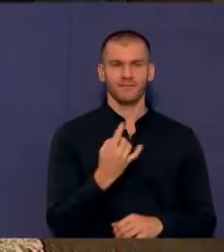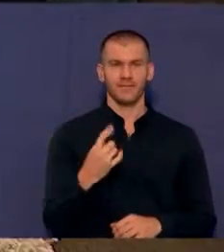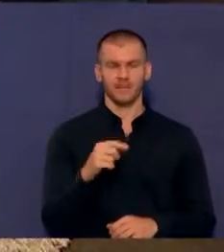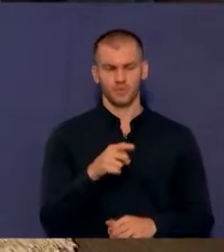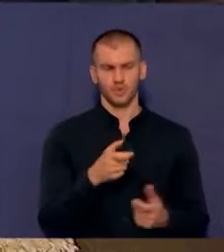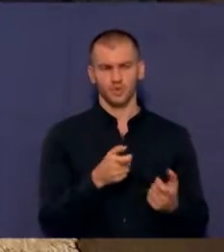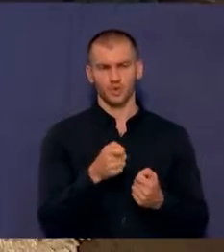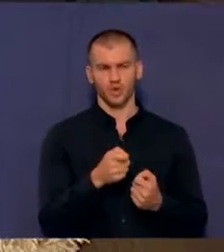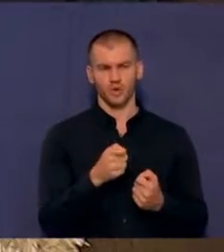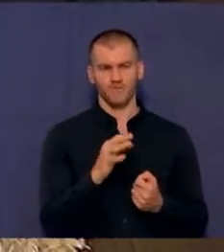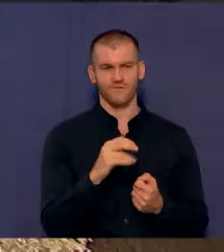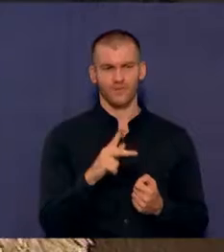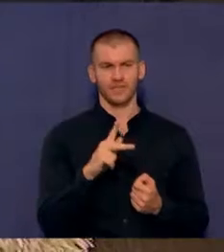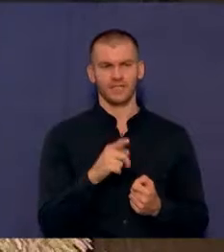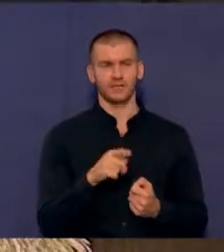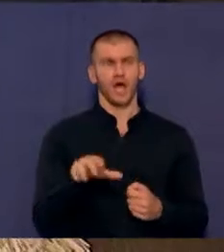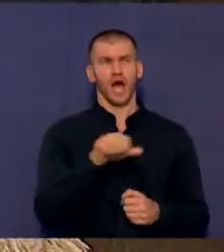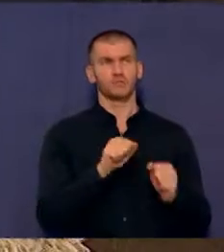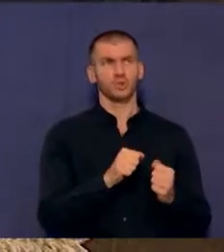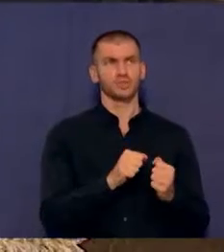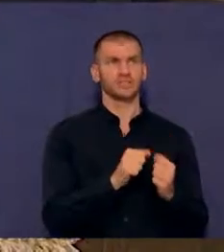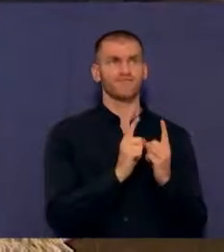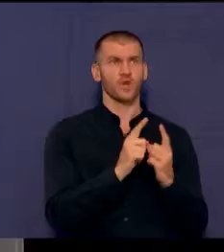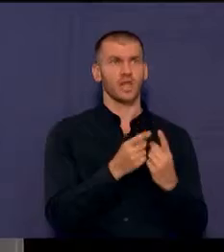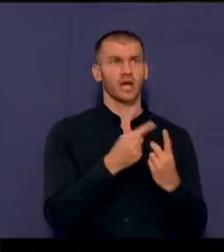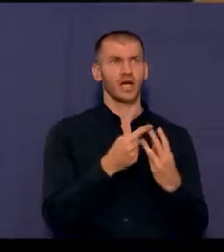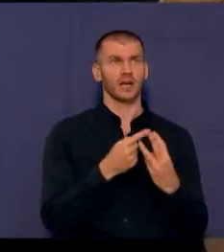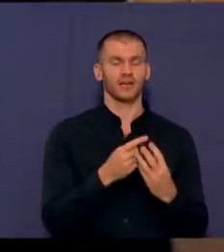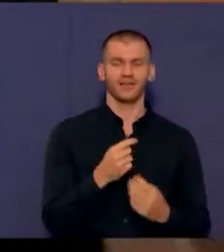varit att det liksom allt ska vara så där? Eller? Ja, vad säger du, Dino?